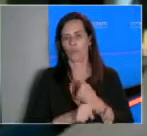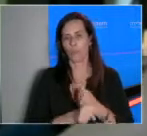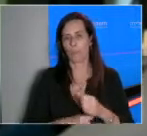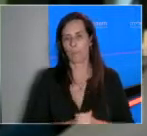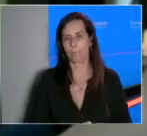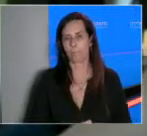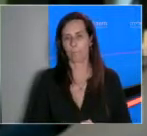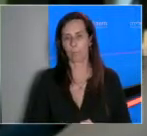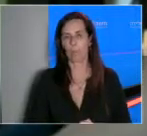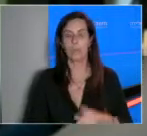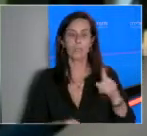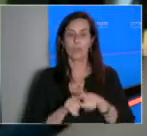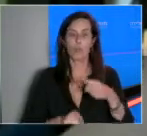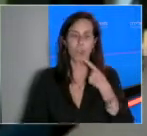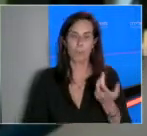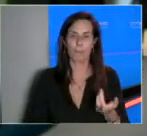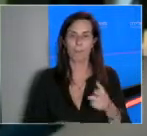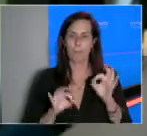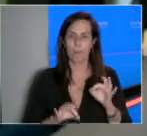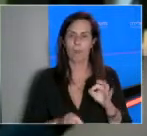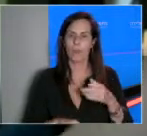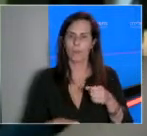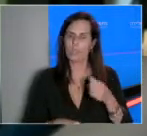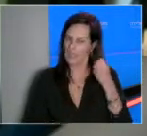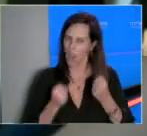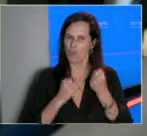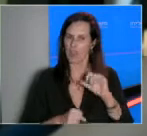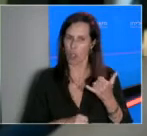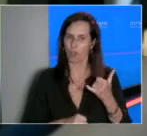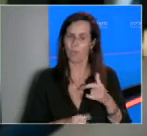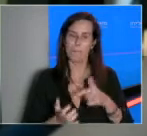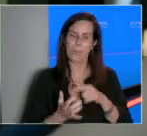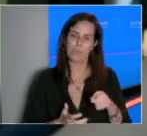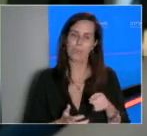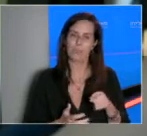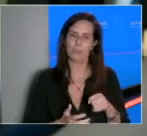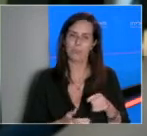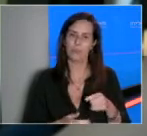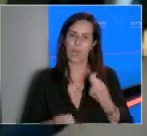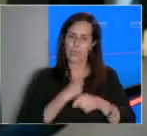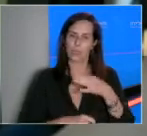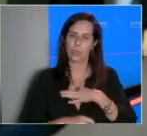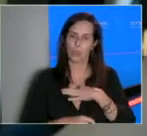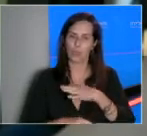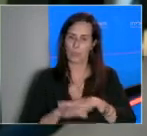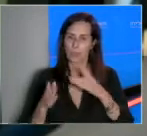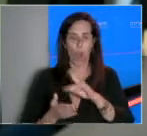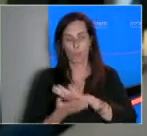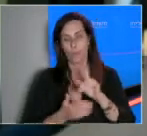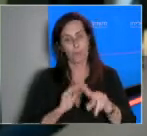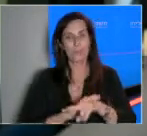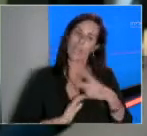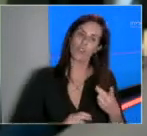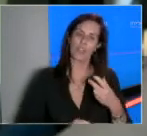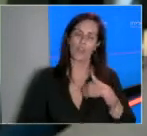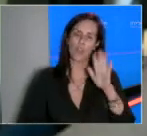העובדות. אז כמו שאמרת, אז בעצם כן, השוק הזה הוא קשה, ובגלל זה העסק שלנו הוא מצד אחד לא פשוט, אבל מצד